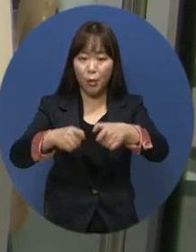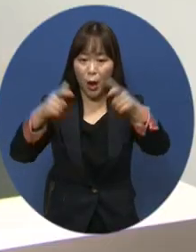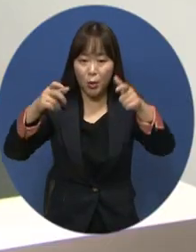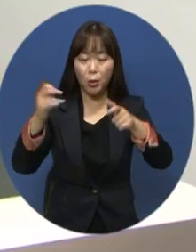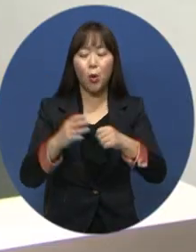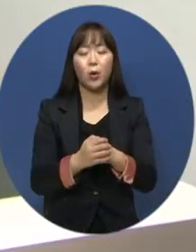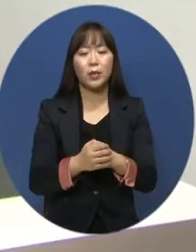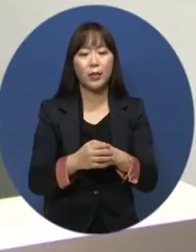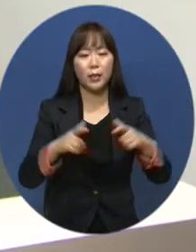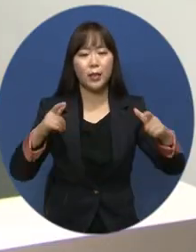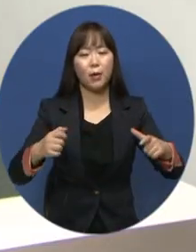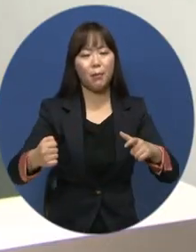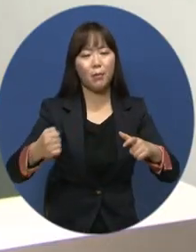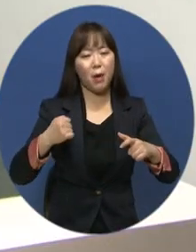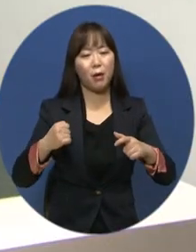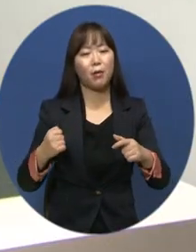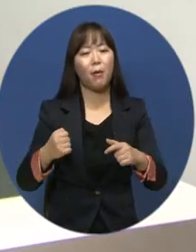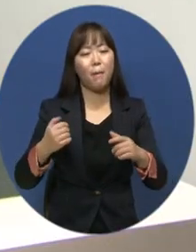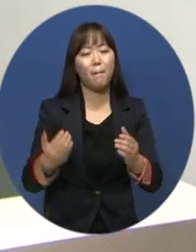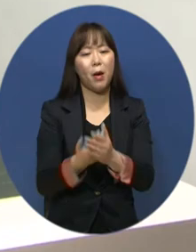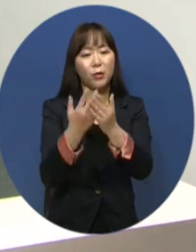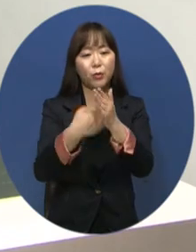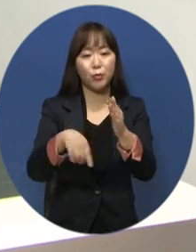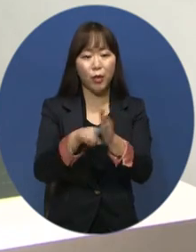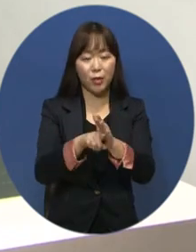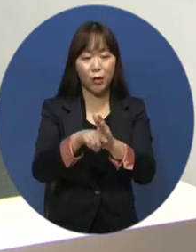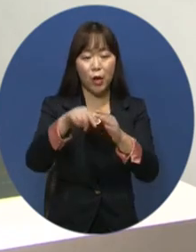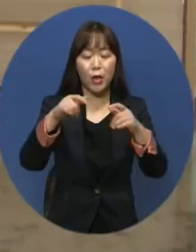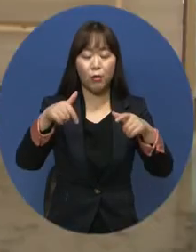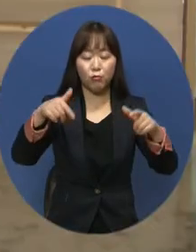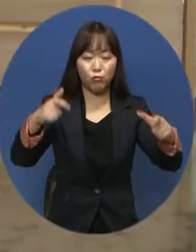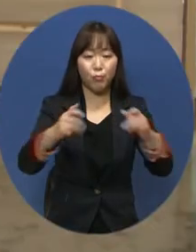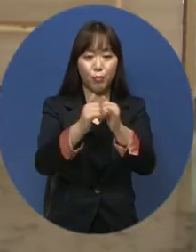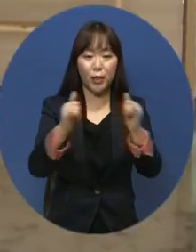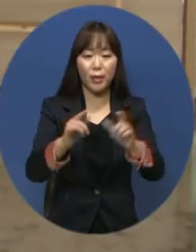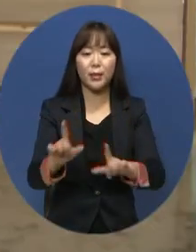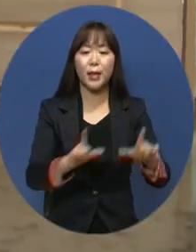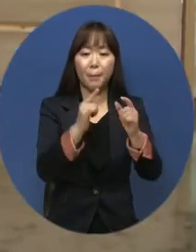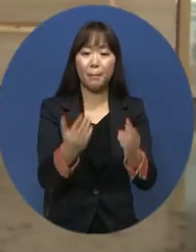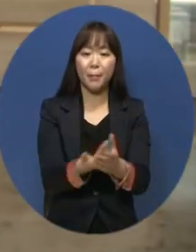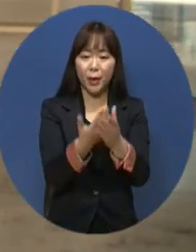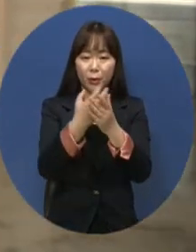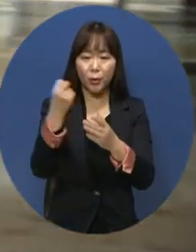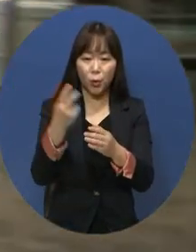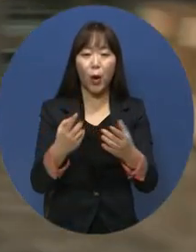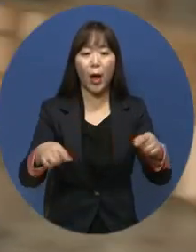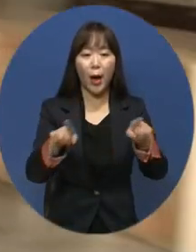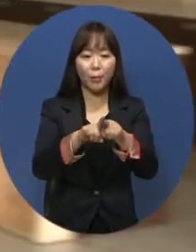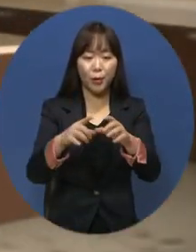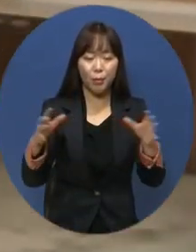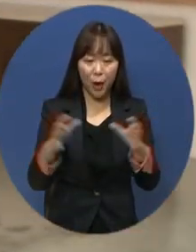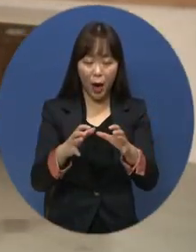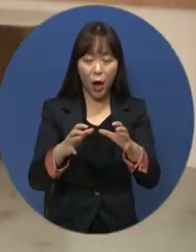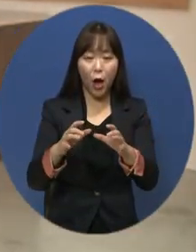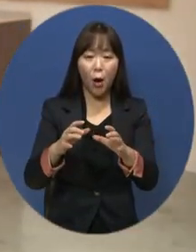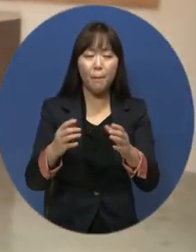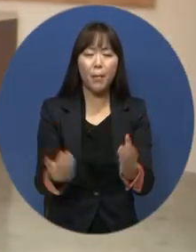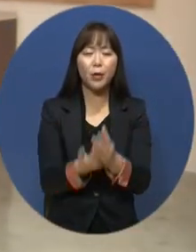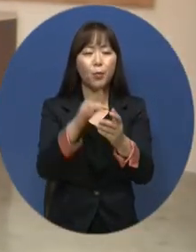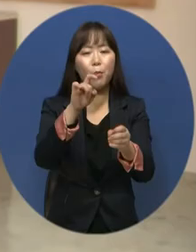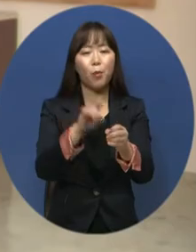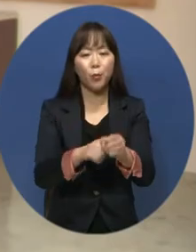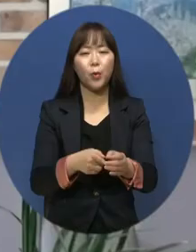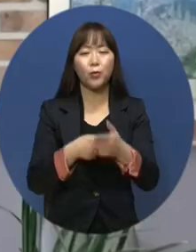나아가 지영 역량 강화를 통해 장수 국민의 삶의 질 향상과 공동체 활성화를 목표로 추진